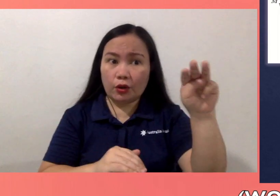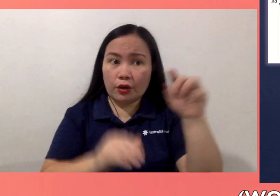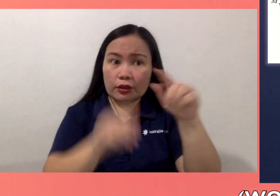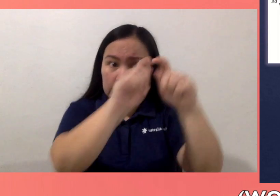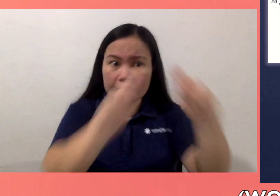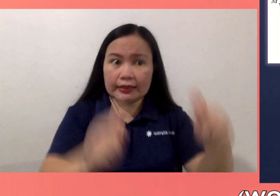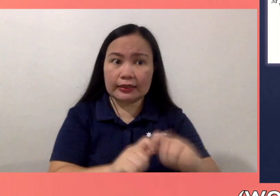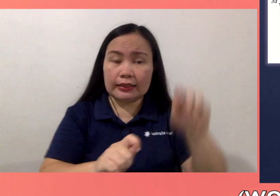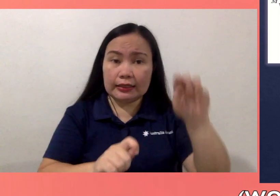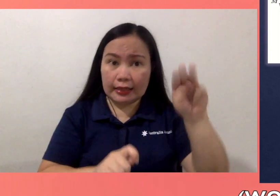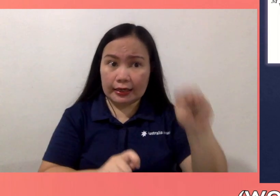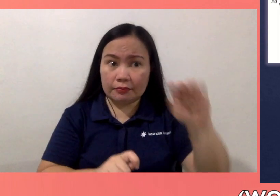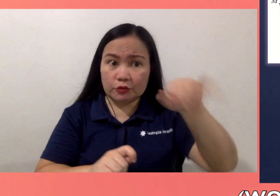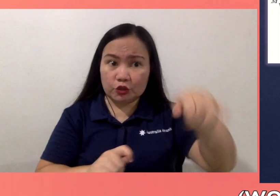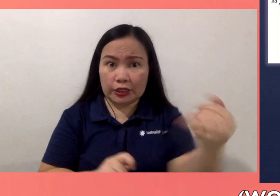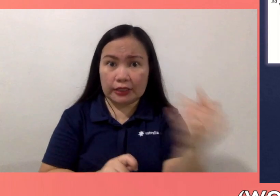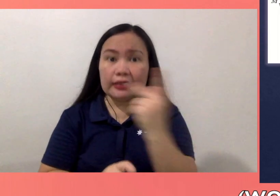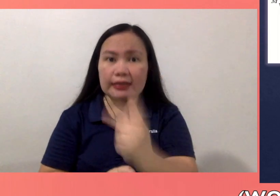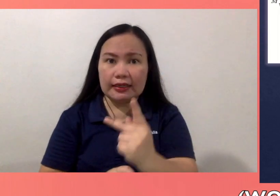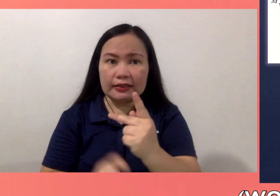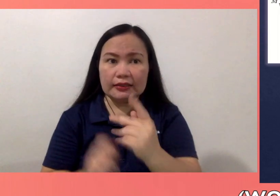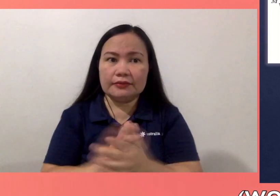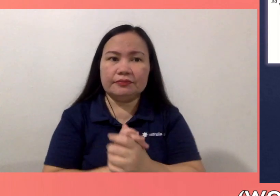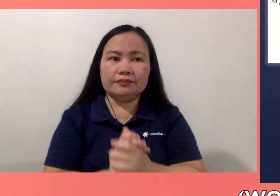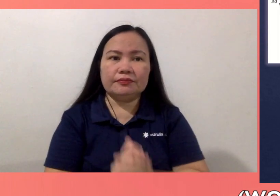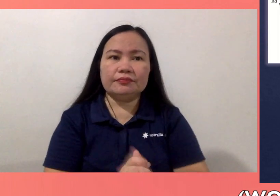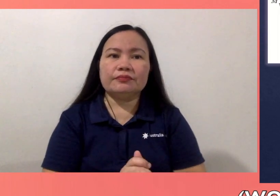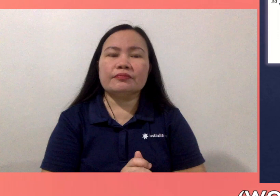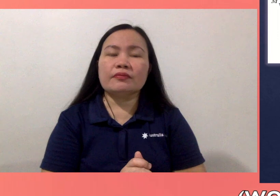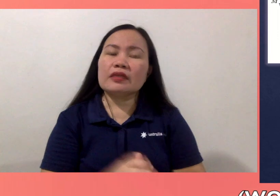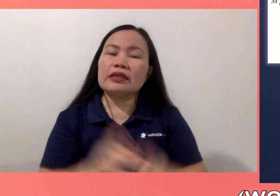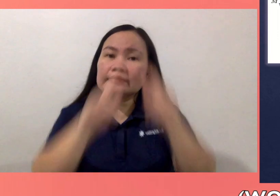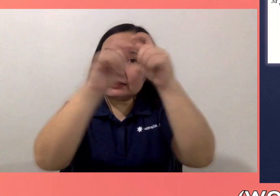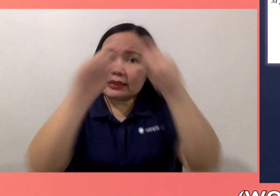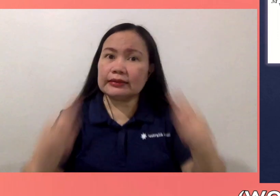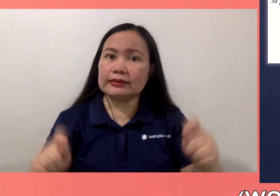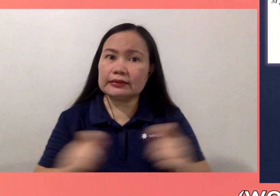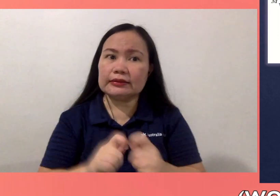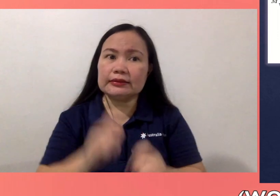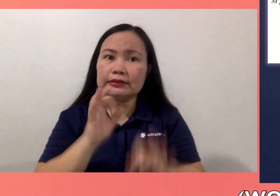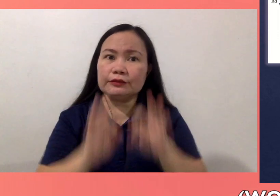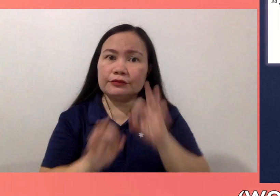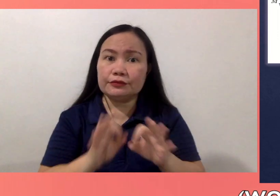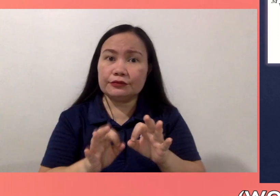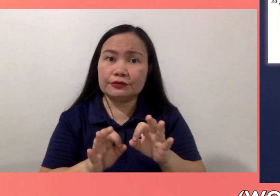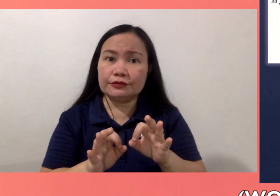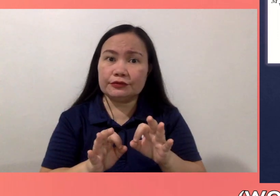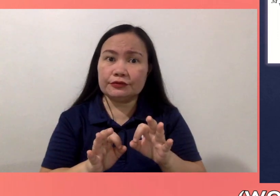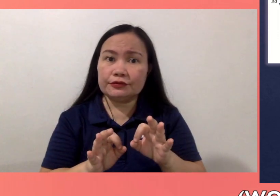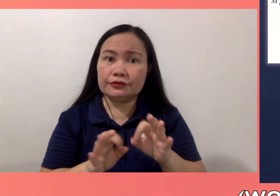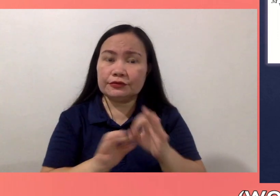ay equal siya dito. Okay? So, alam natin na ang triangle ay, kapag kinuha